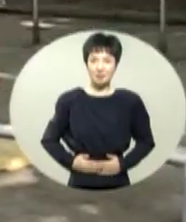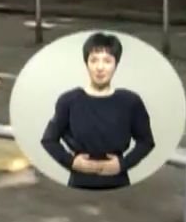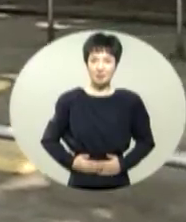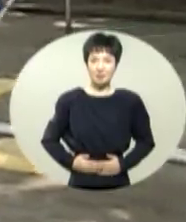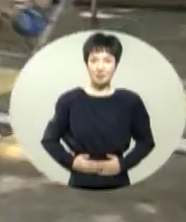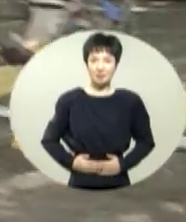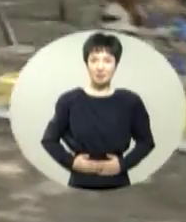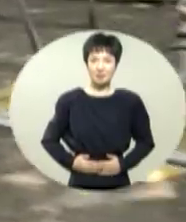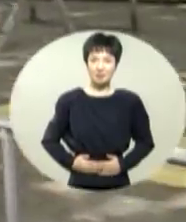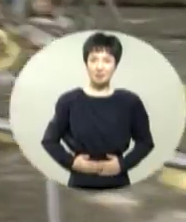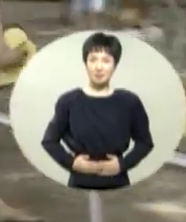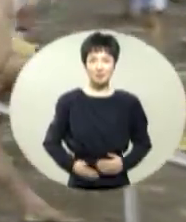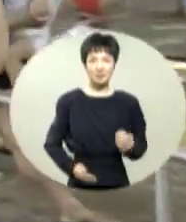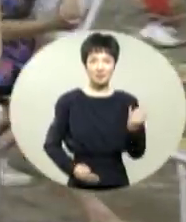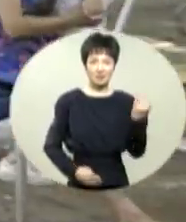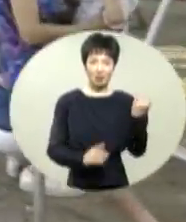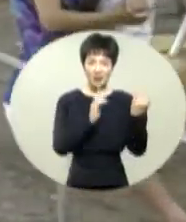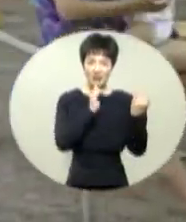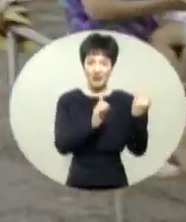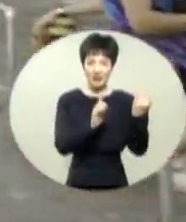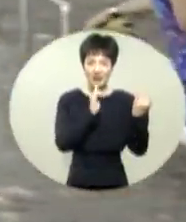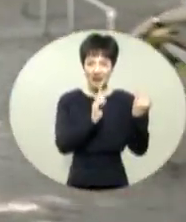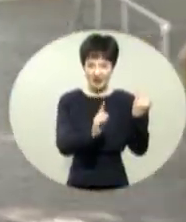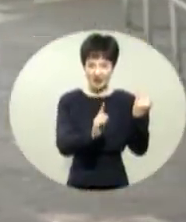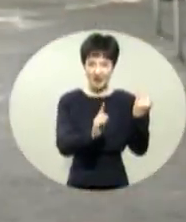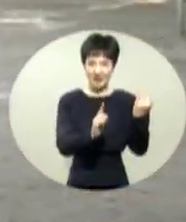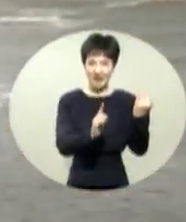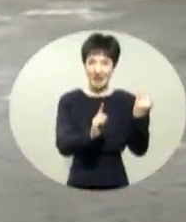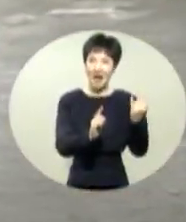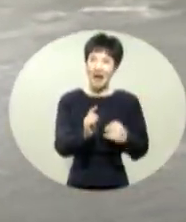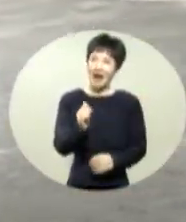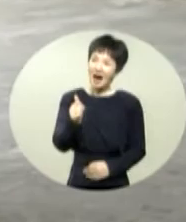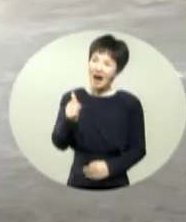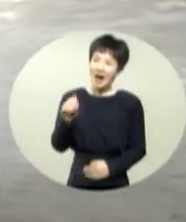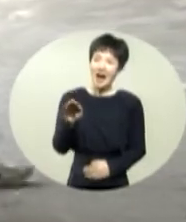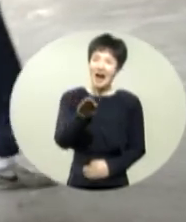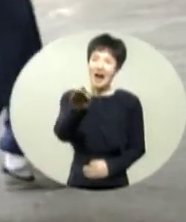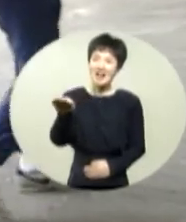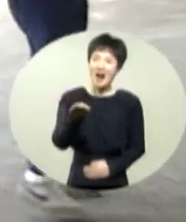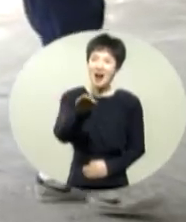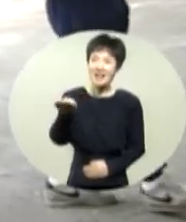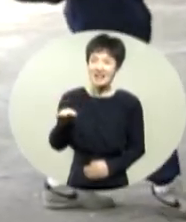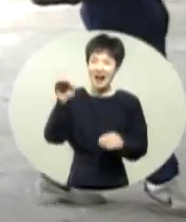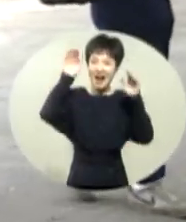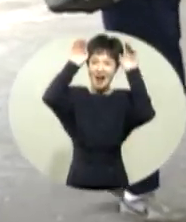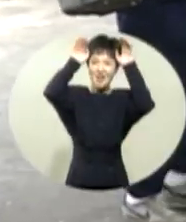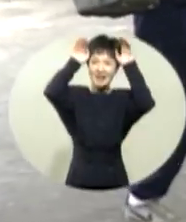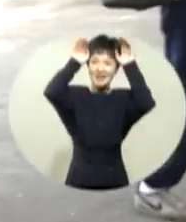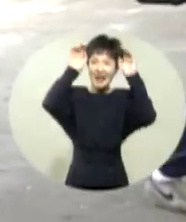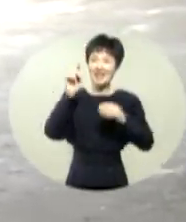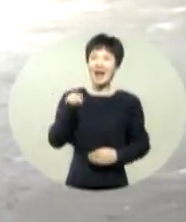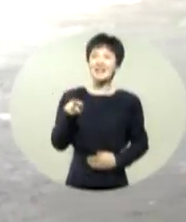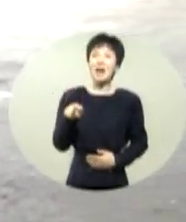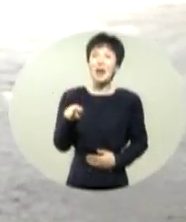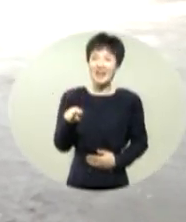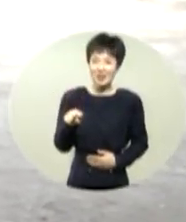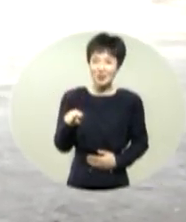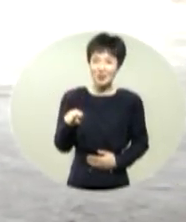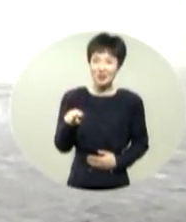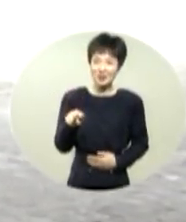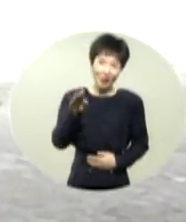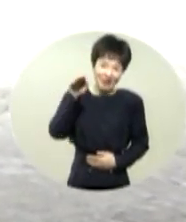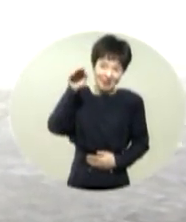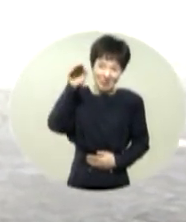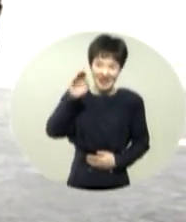何？ バク、バク。 カメラ見た。 かわいい。ワンちゃんが舐めてる。 はい。 こっち向い